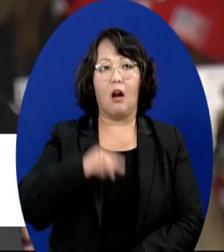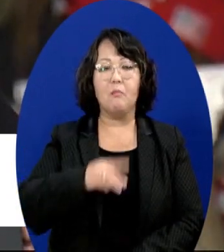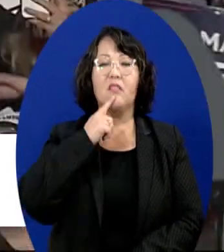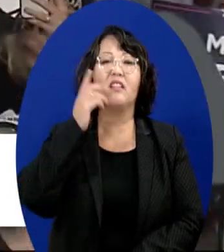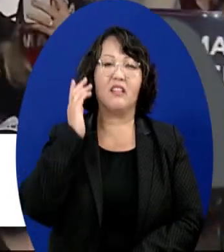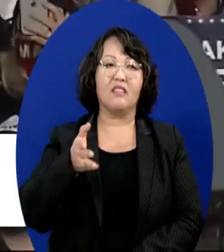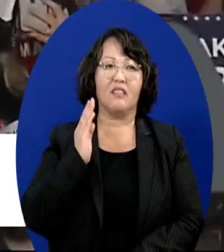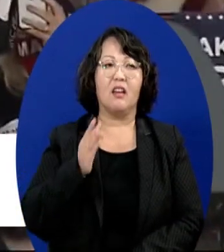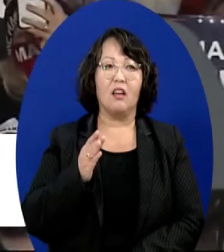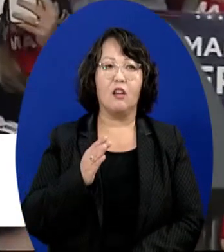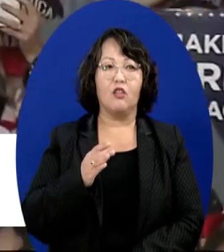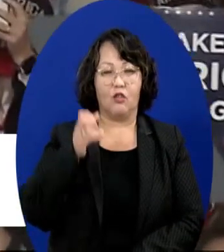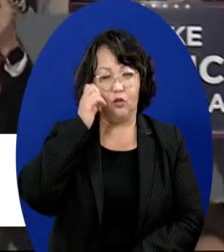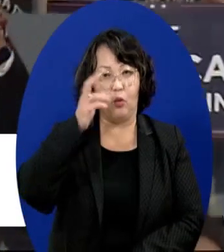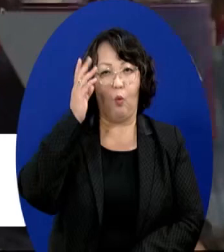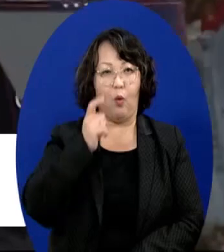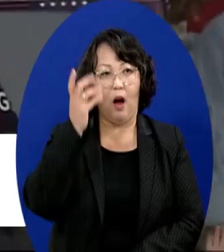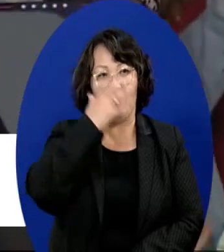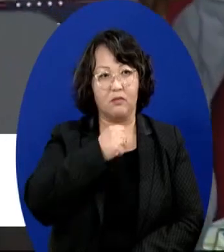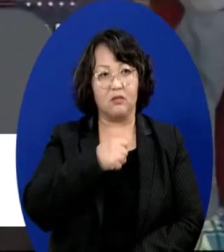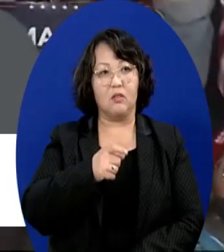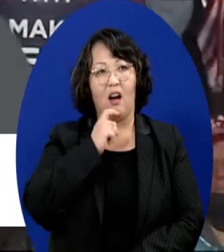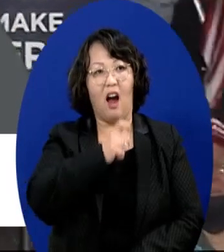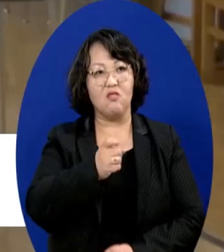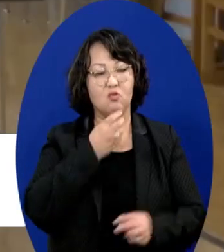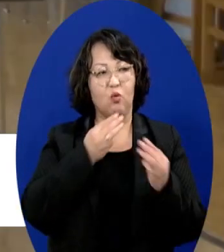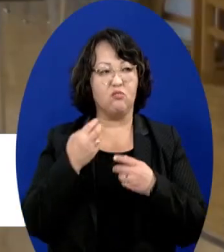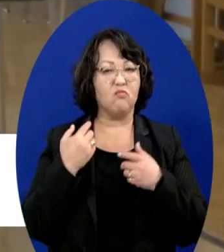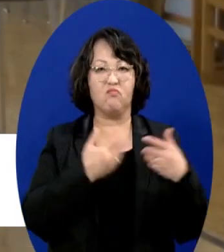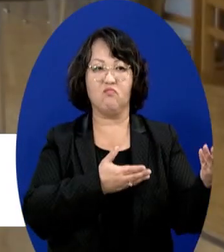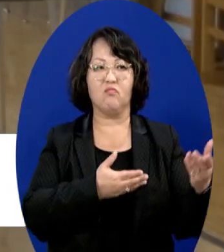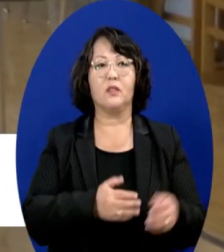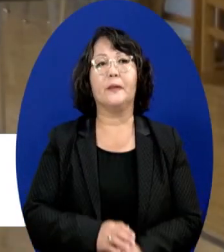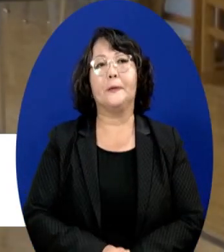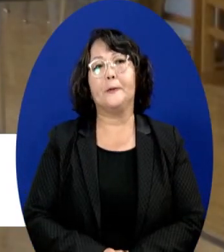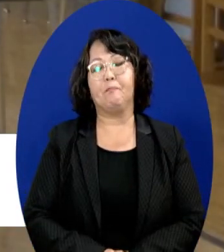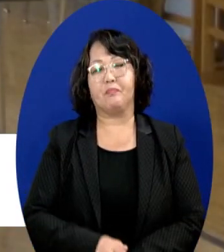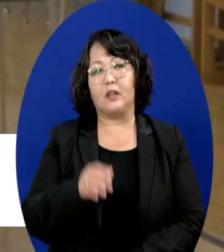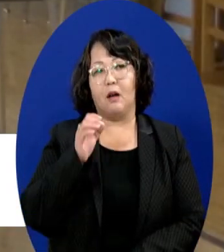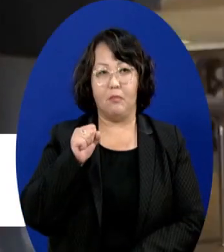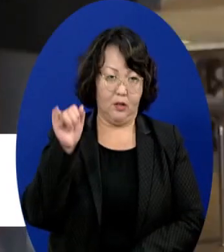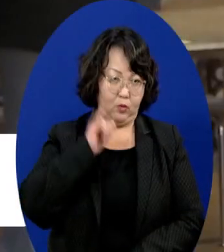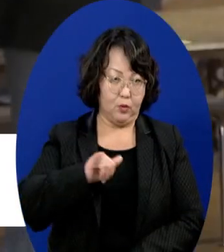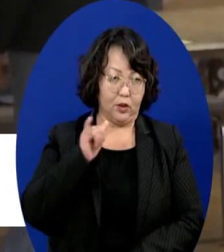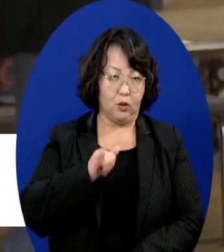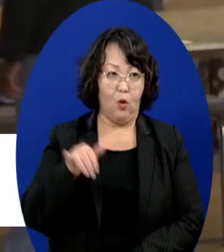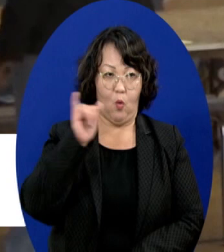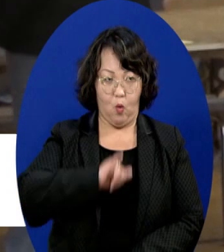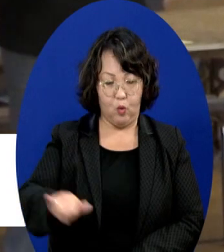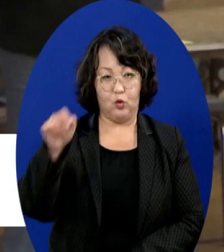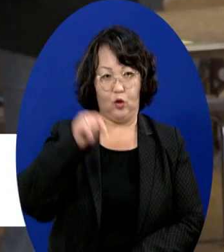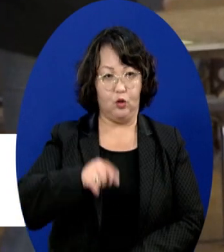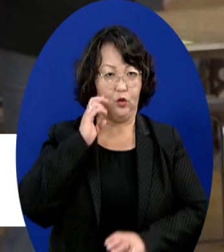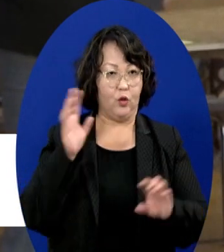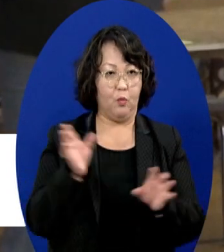гадна ерхийлэгч хасан Барак Обамаг хариу шүүмжлэгээ мартсангүй. Ташрамдуулахад Америк нэгдсэн улсад улс орон даяар